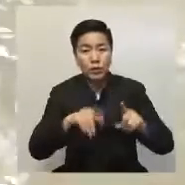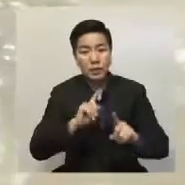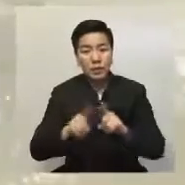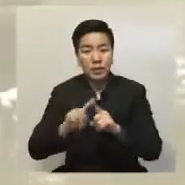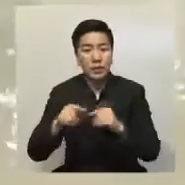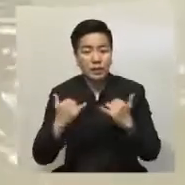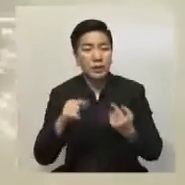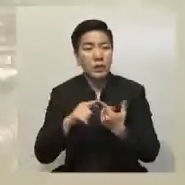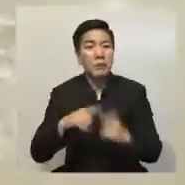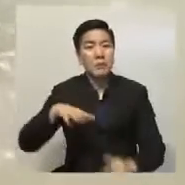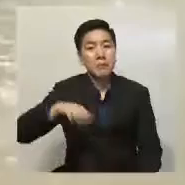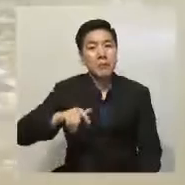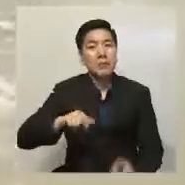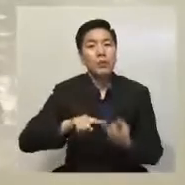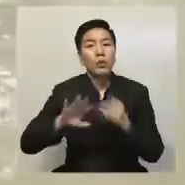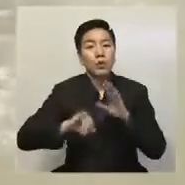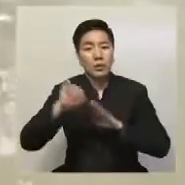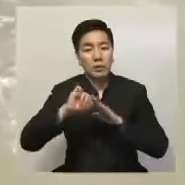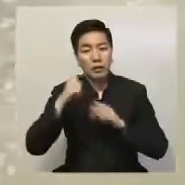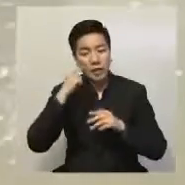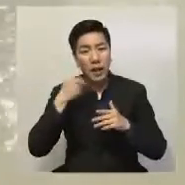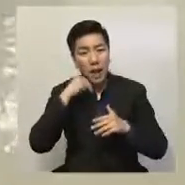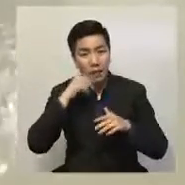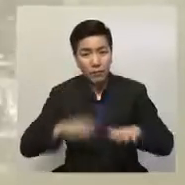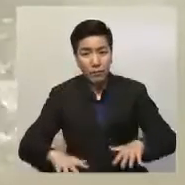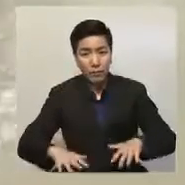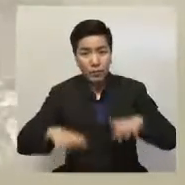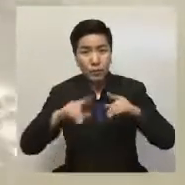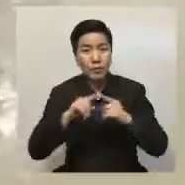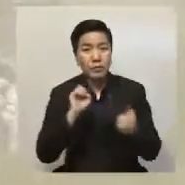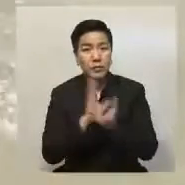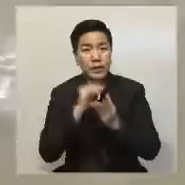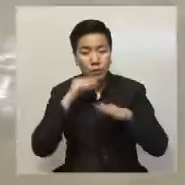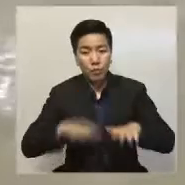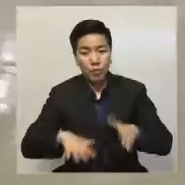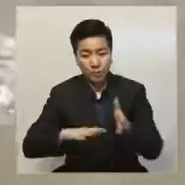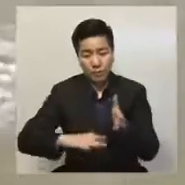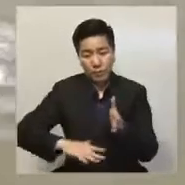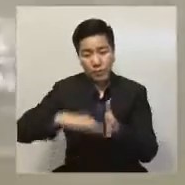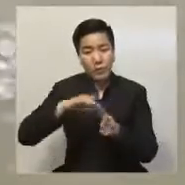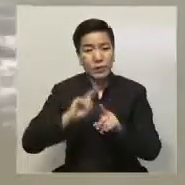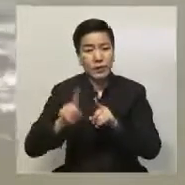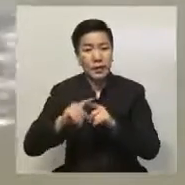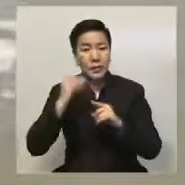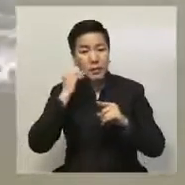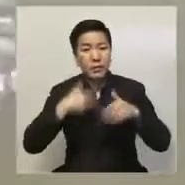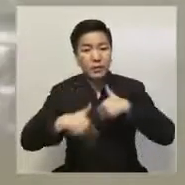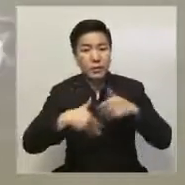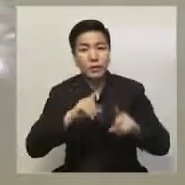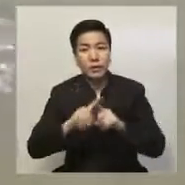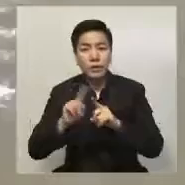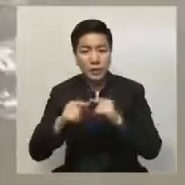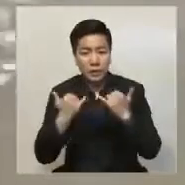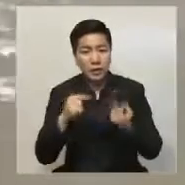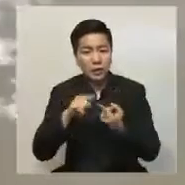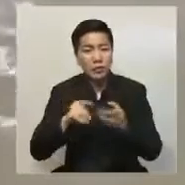บ้านท่อป่าตันในเขตเทศบาลนครเชียงใหม่มีปริมาณน้ำสูงขึ้นทำใหล้นท่วมขังบ้านเรือนประชาชน